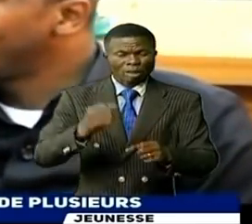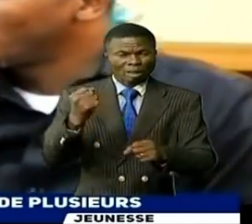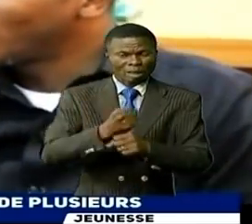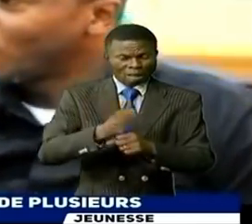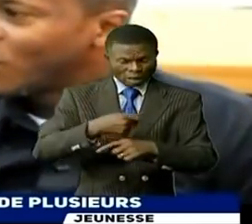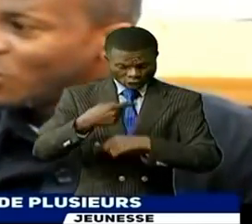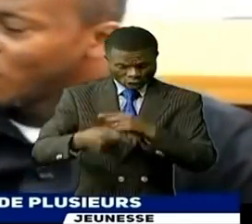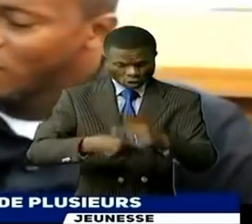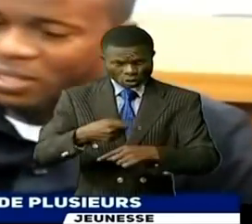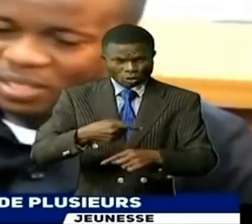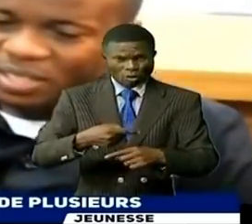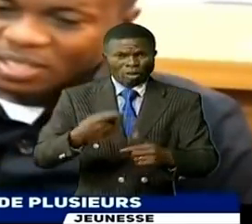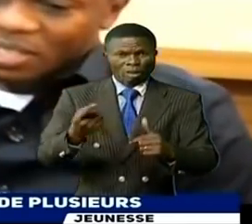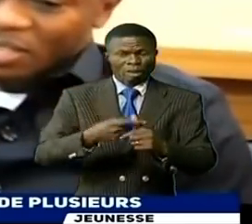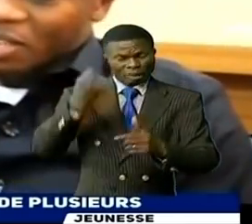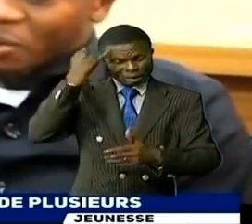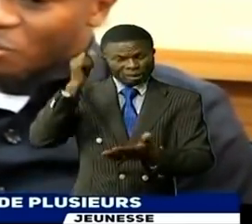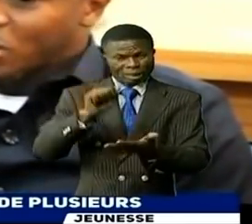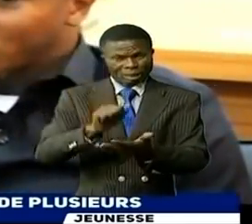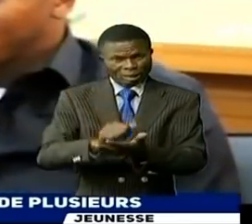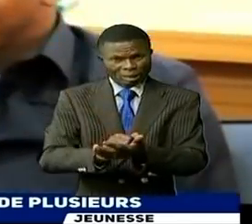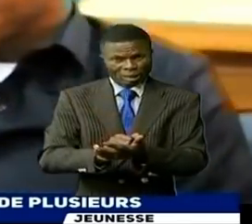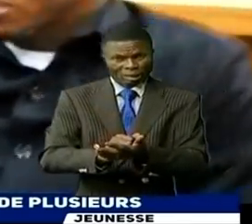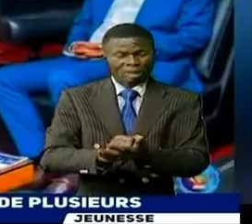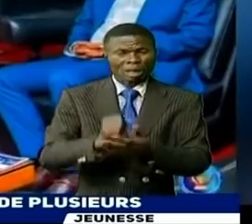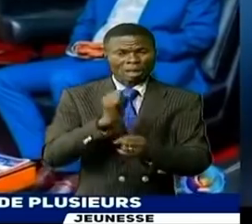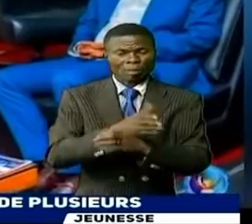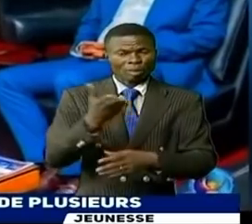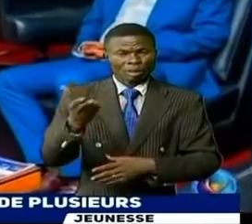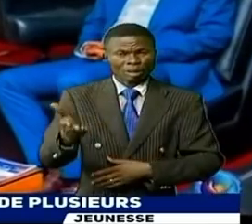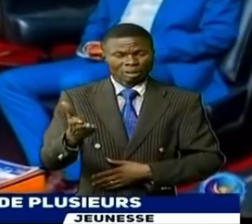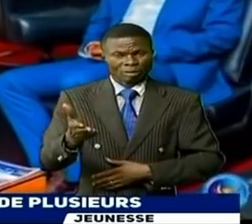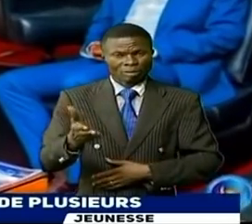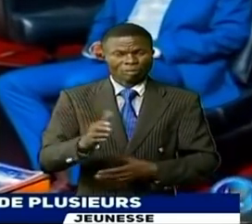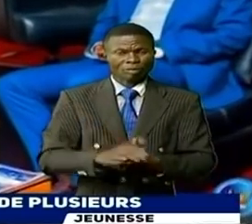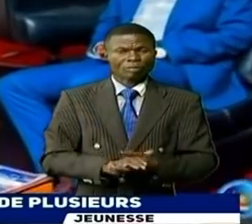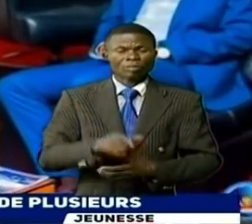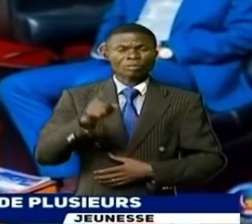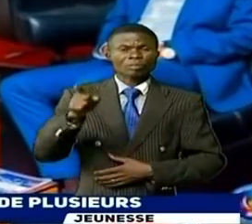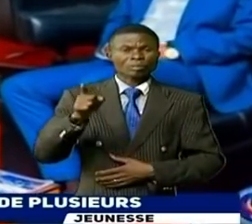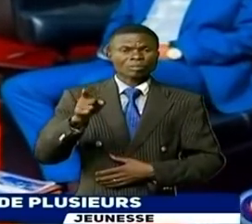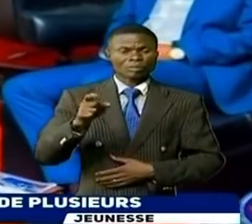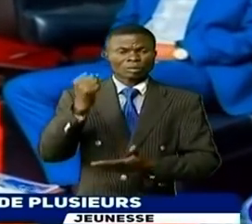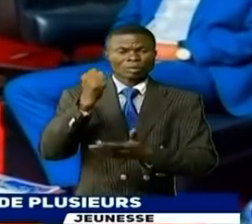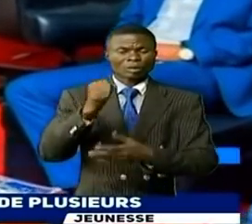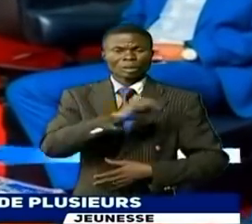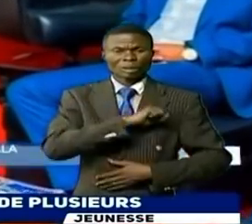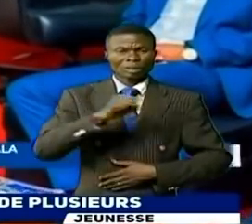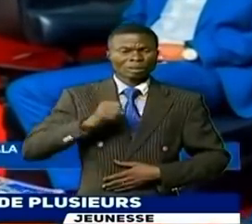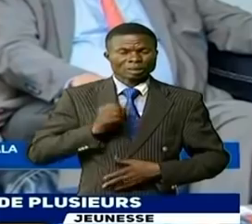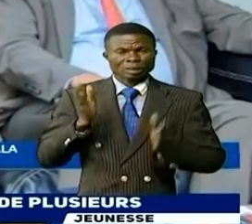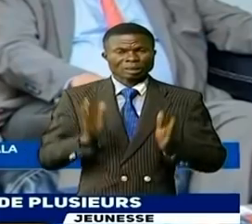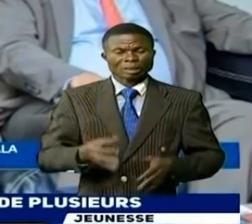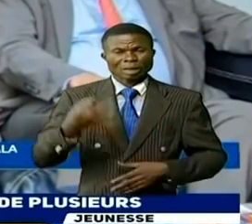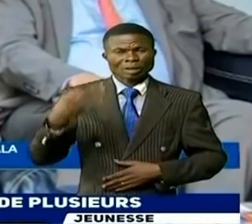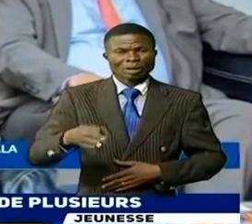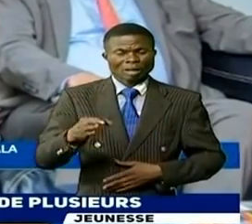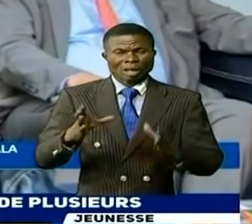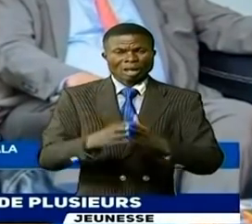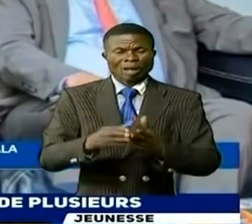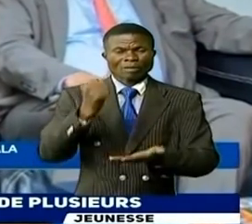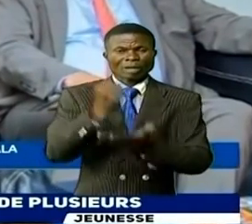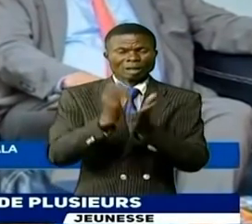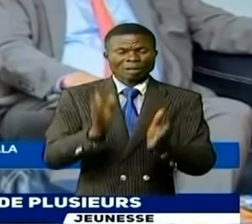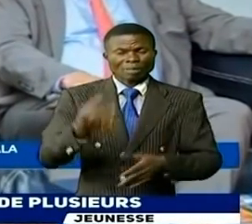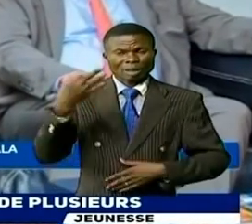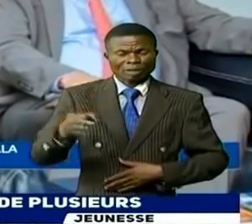commencer sur ceux des centres encore disponibles. Damien Régnard, sénateur français, accompagné de l'ambassadeur de France à